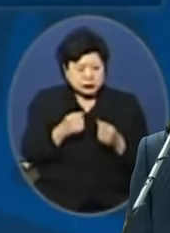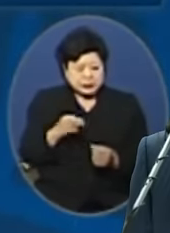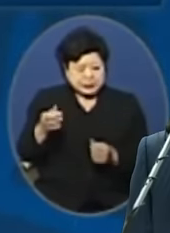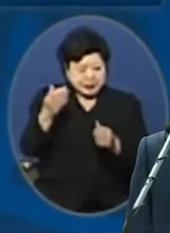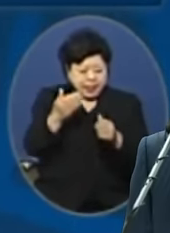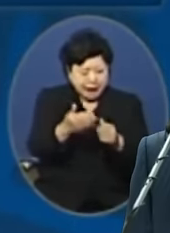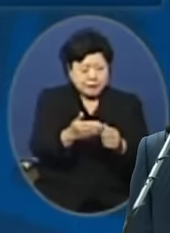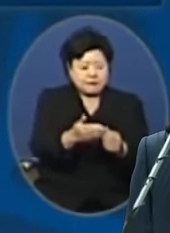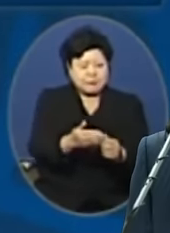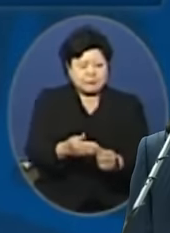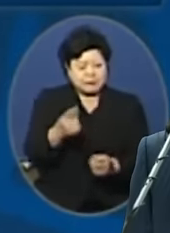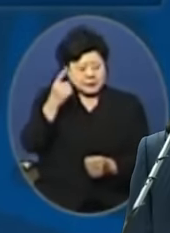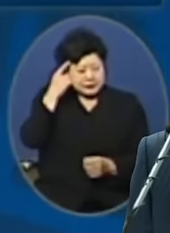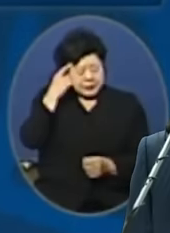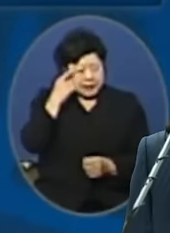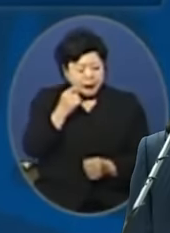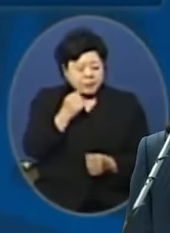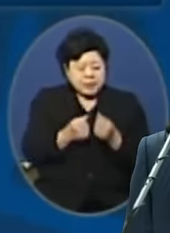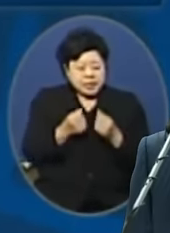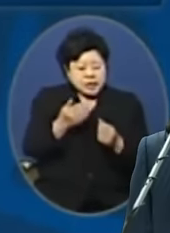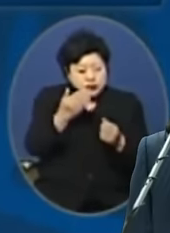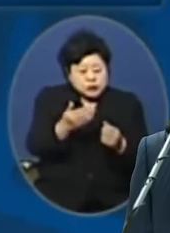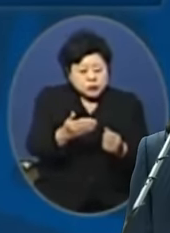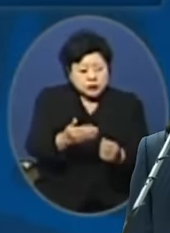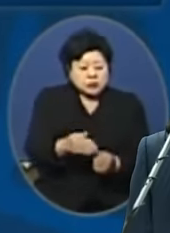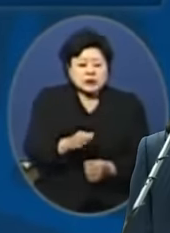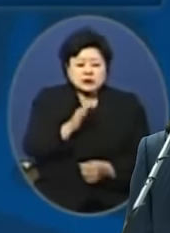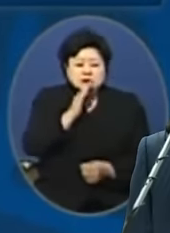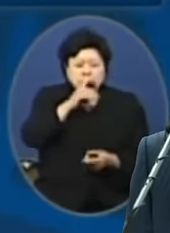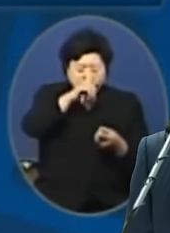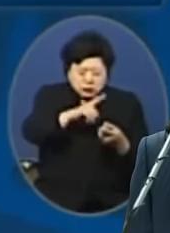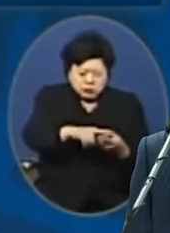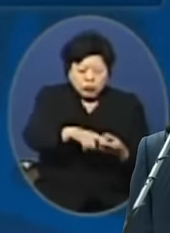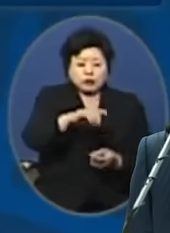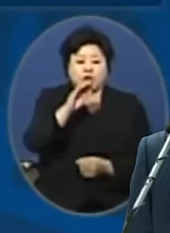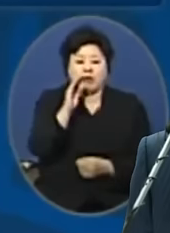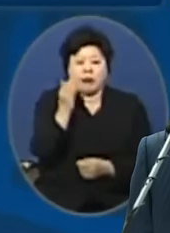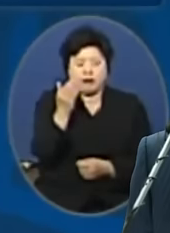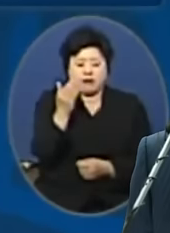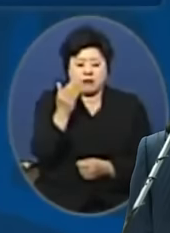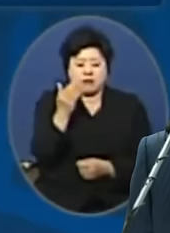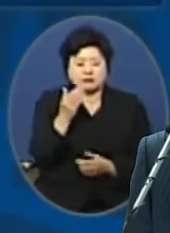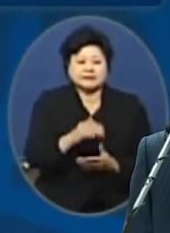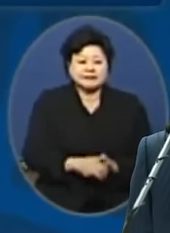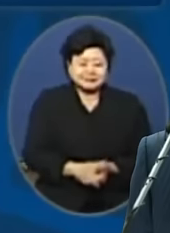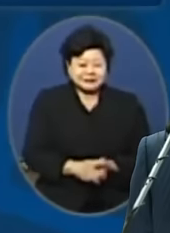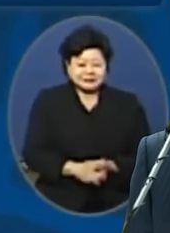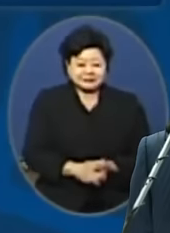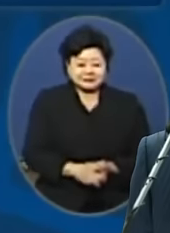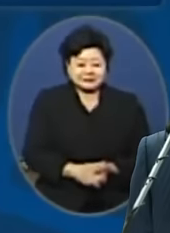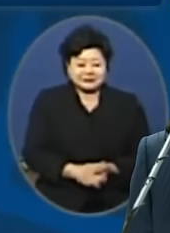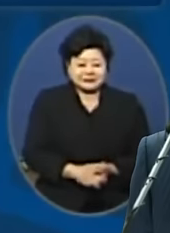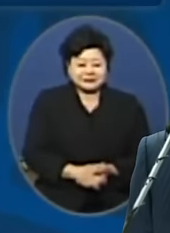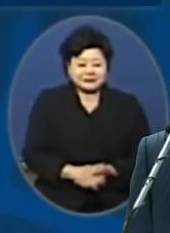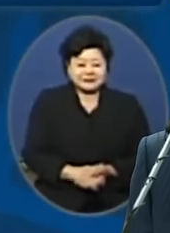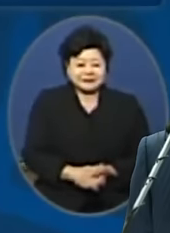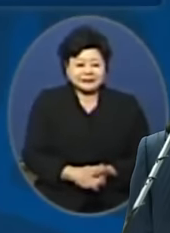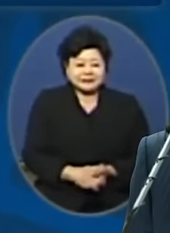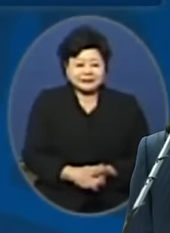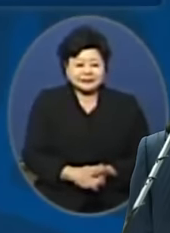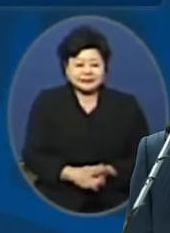인정하고 상상하고 이야기한다면 그는 정말 그런 존재가 된다. 복잡한 말이지요. 간단히